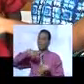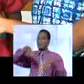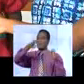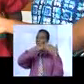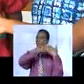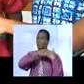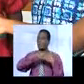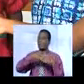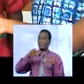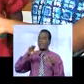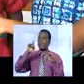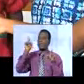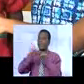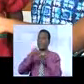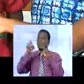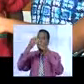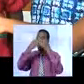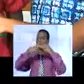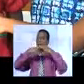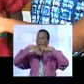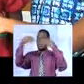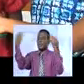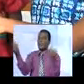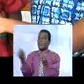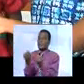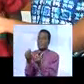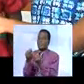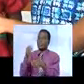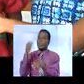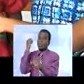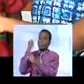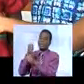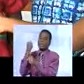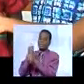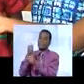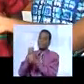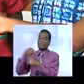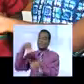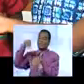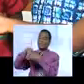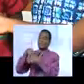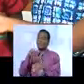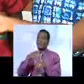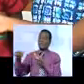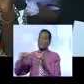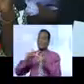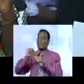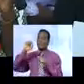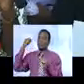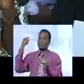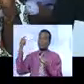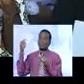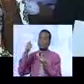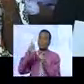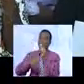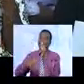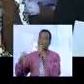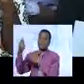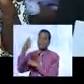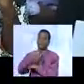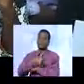que ce soit en famille, que ce soit au travail ou que ce soit dans leur activité de tous les jours.